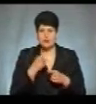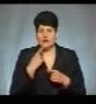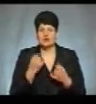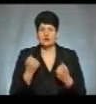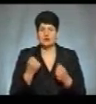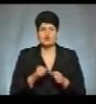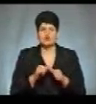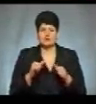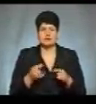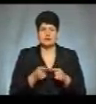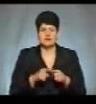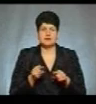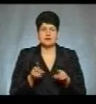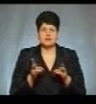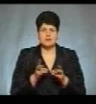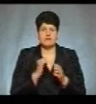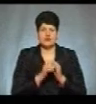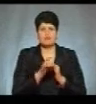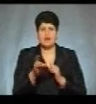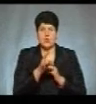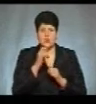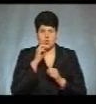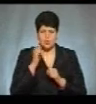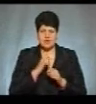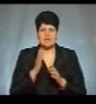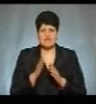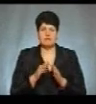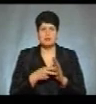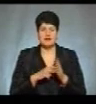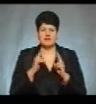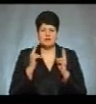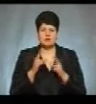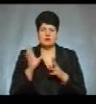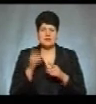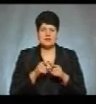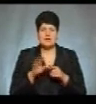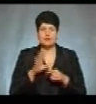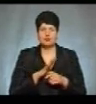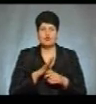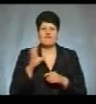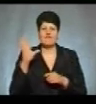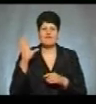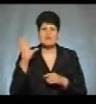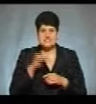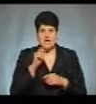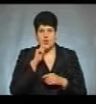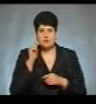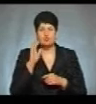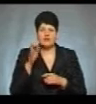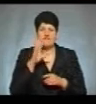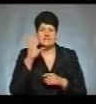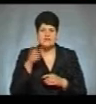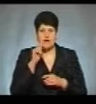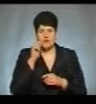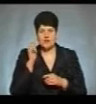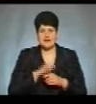в кожному регіоні України. Є в планах федерації, щоб це було все українським. Програма була в всіх областях, і